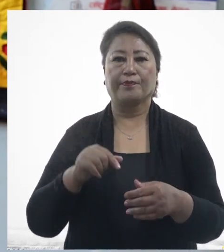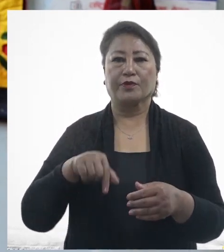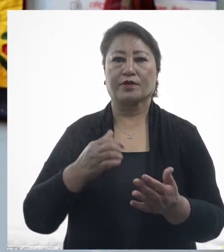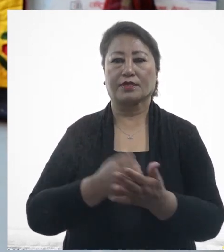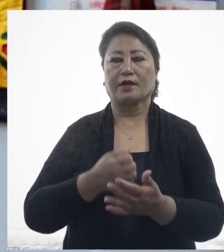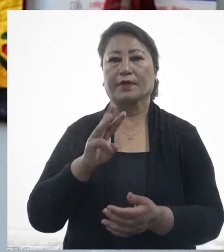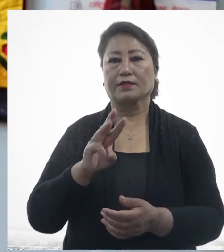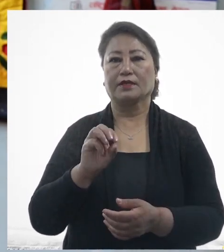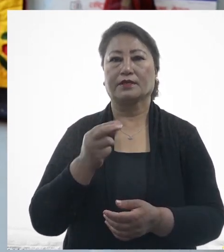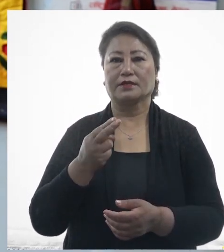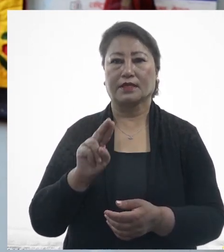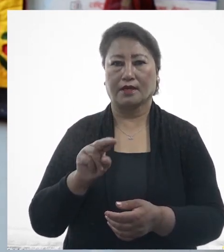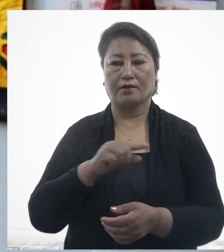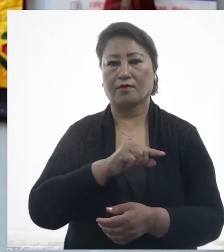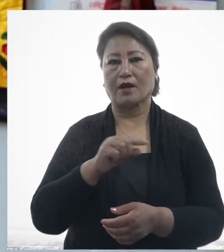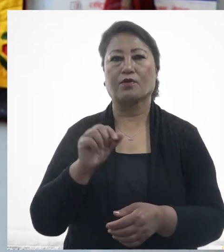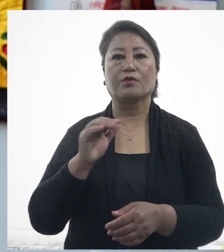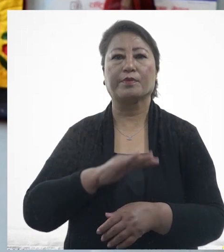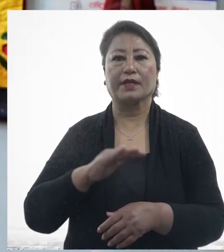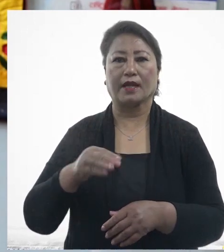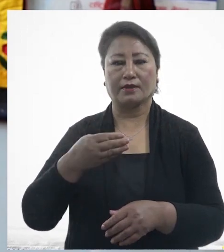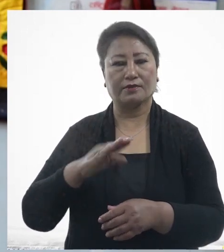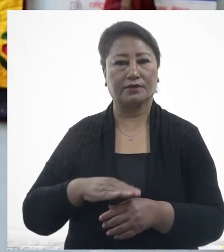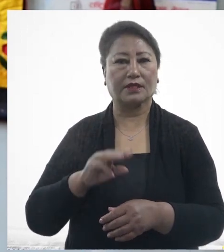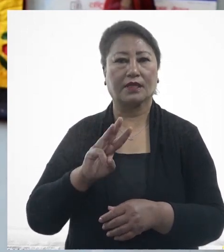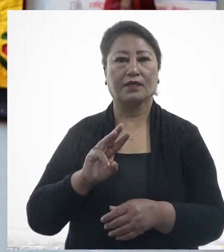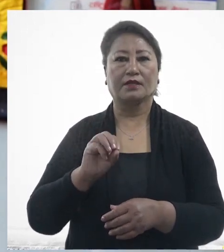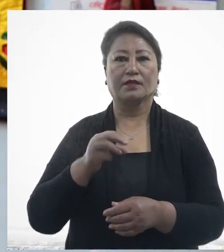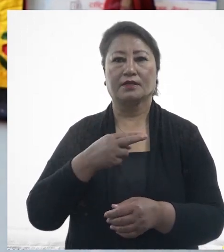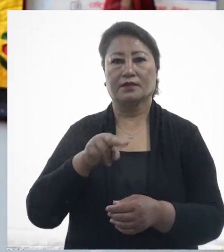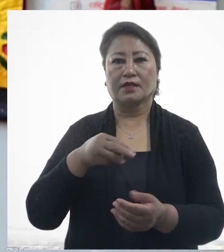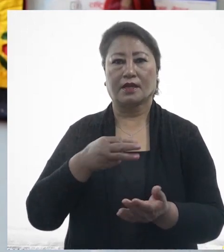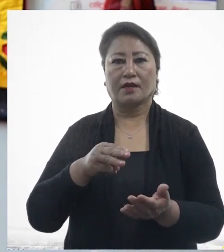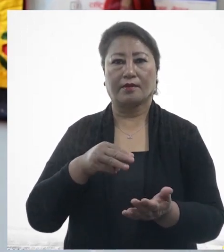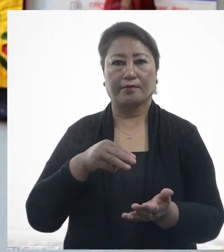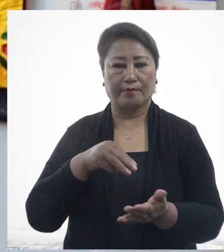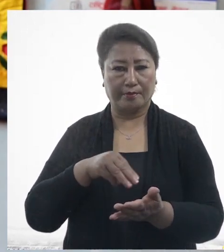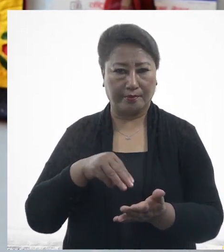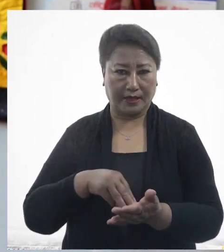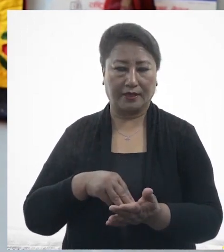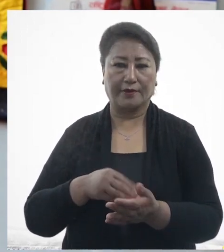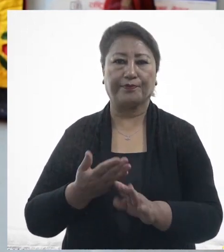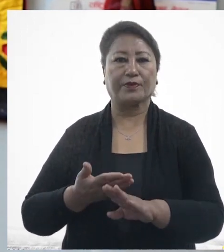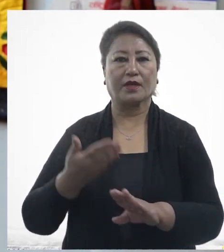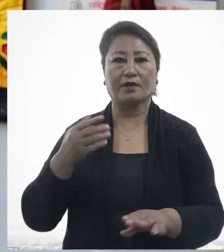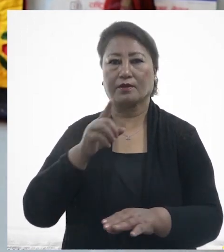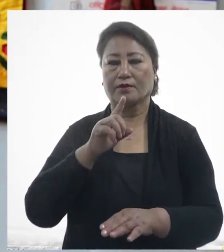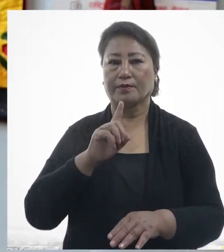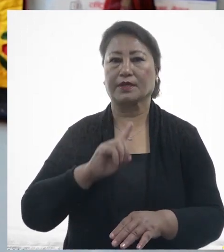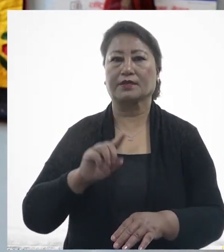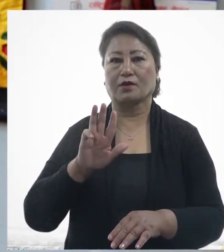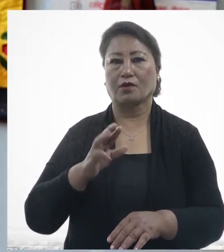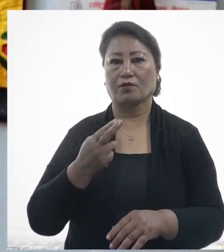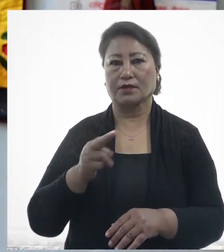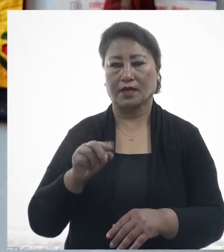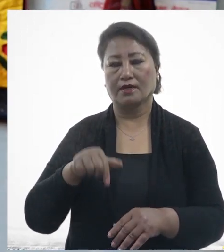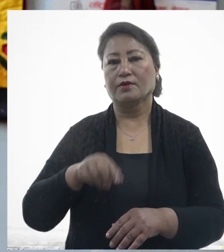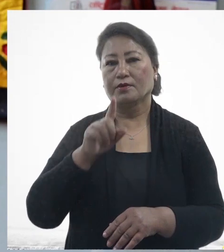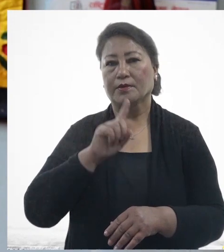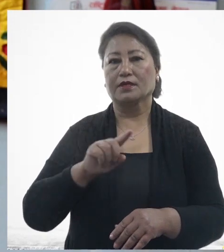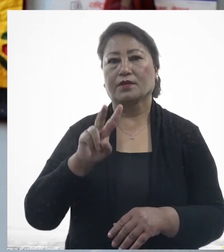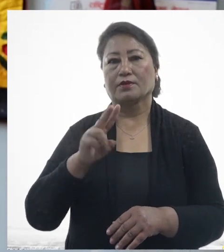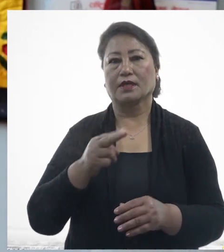मेरो स्टुडेन्टहरू छन् 30 जना स्टुडेन्टमध्येमा चाहिँ मैले अघिल्लो वर्ष 9 जना र यो वर्ष 2 जना